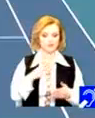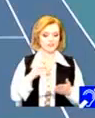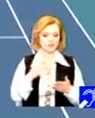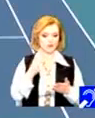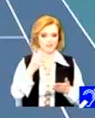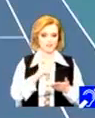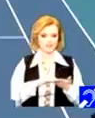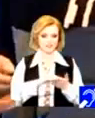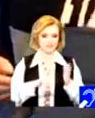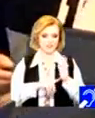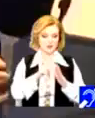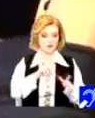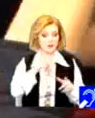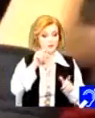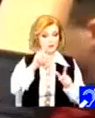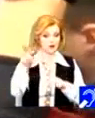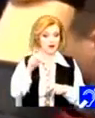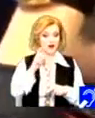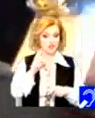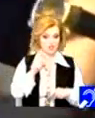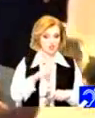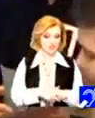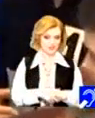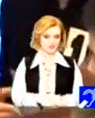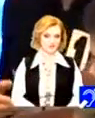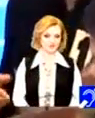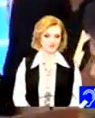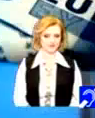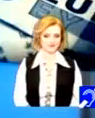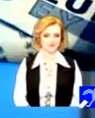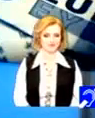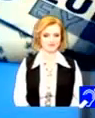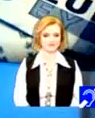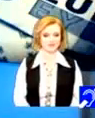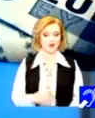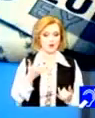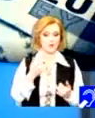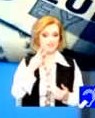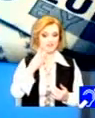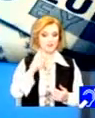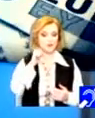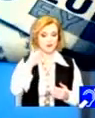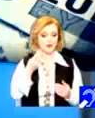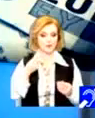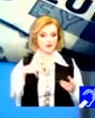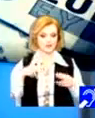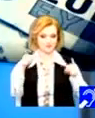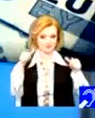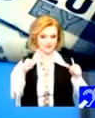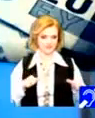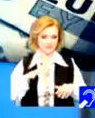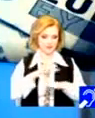antrenament inedit la Hâncești, alături de echipa de fotbal Petrocub. Să vedem acum cotațiile valutare stabilite